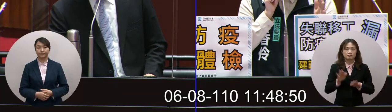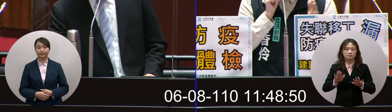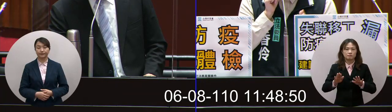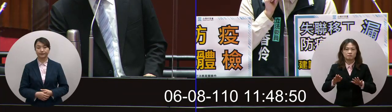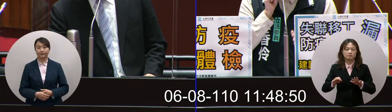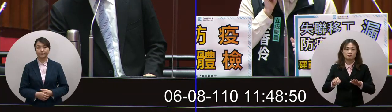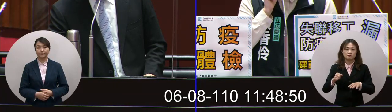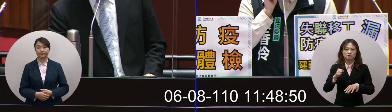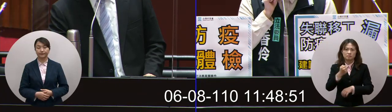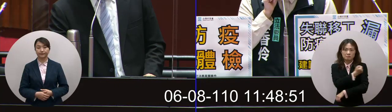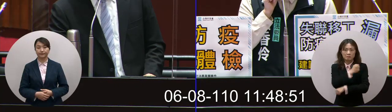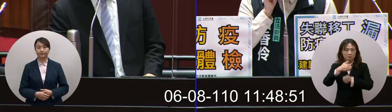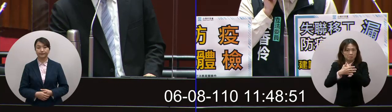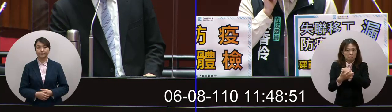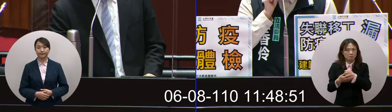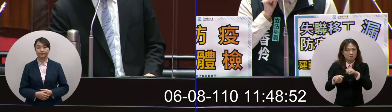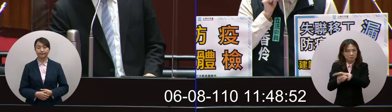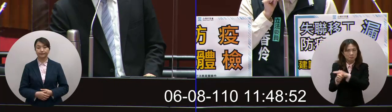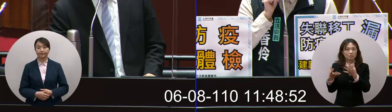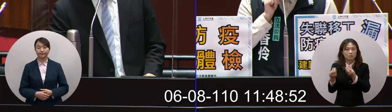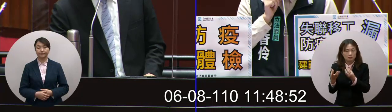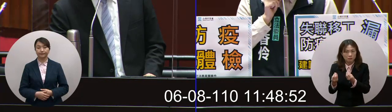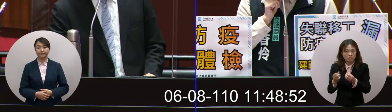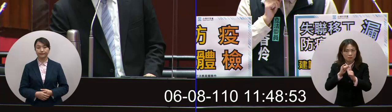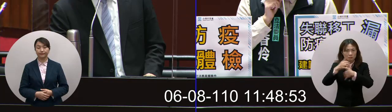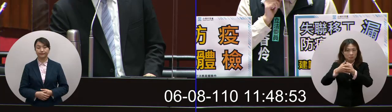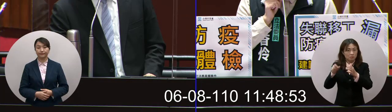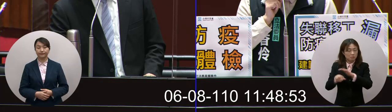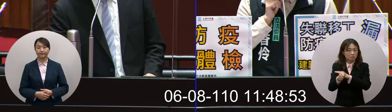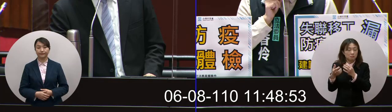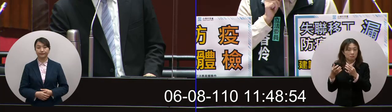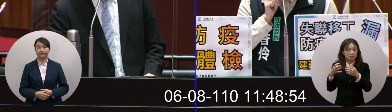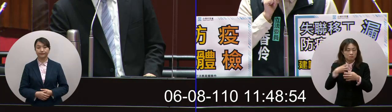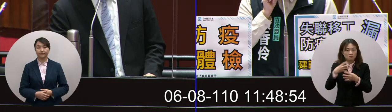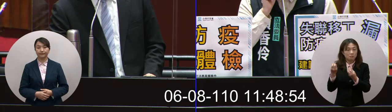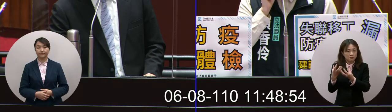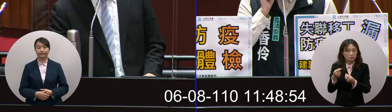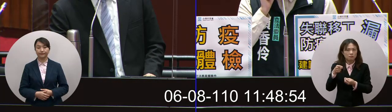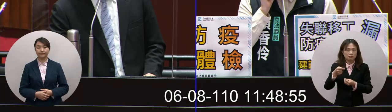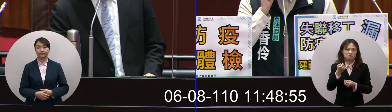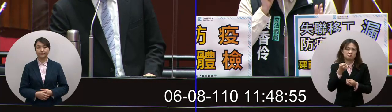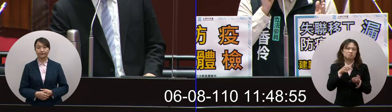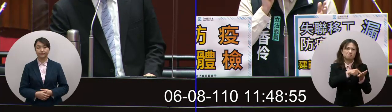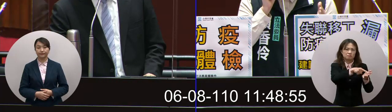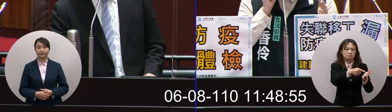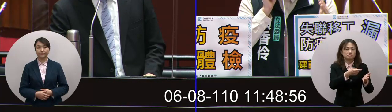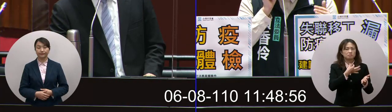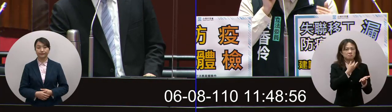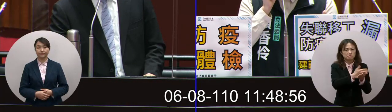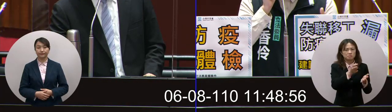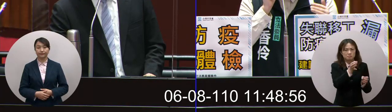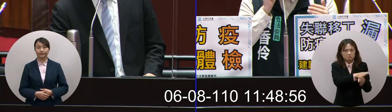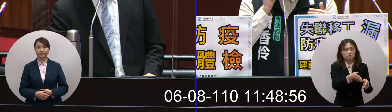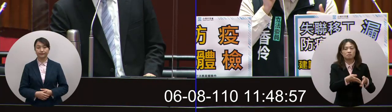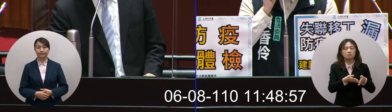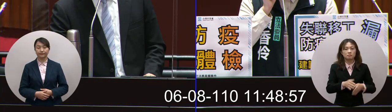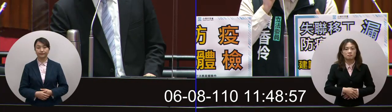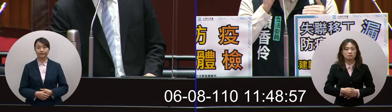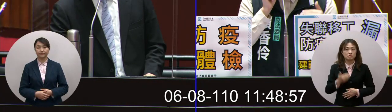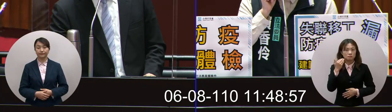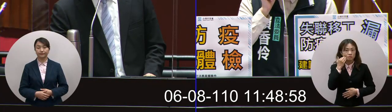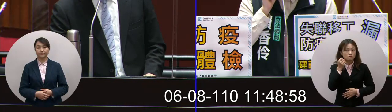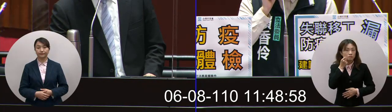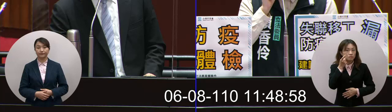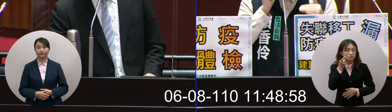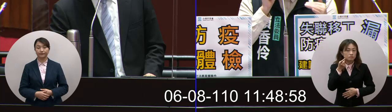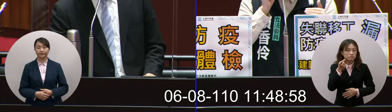情况下，只能往这里来请求紧急纾困。那他如果一定程度的月收入这个他的存款是15万以下